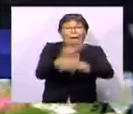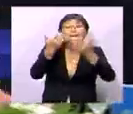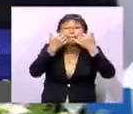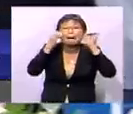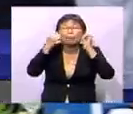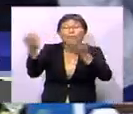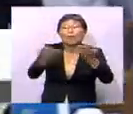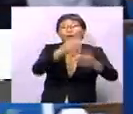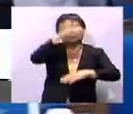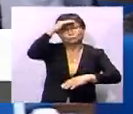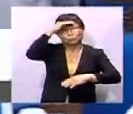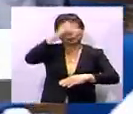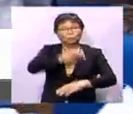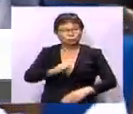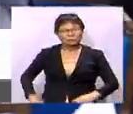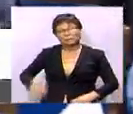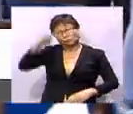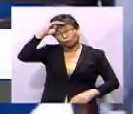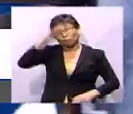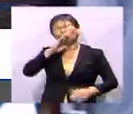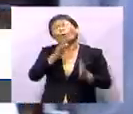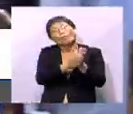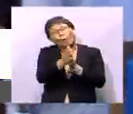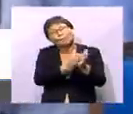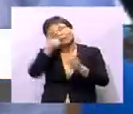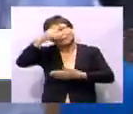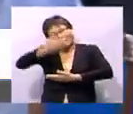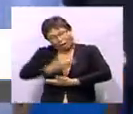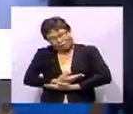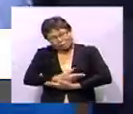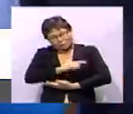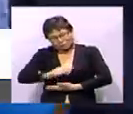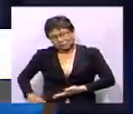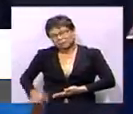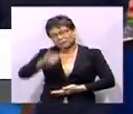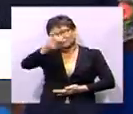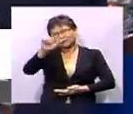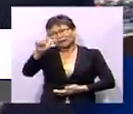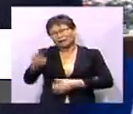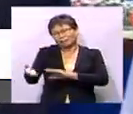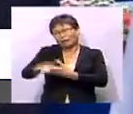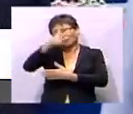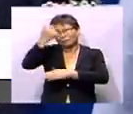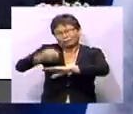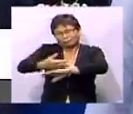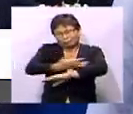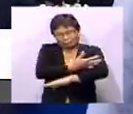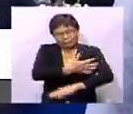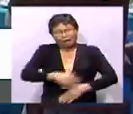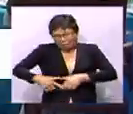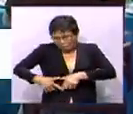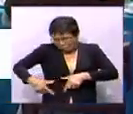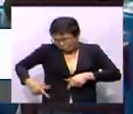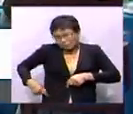Sultan Iskandar bertitah usai itu sebagai memenuhi impian almarhum Tunku Abdul Jalil yang mangkat akibat kanser hati.